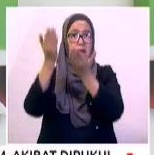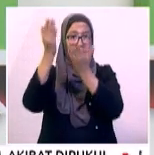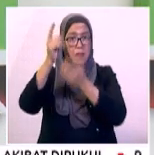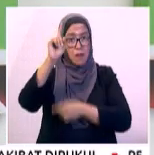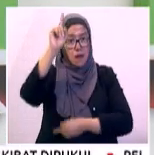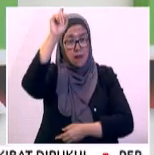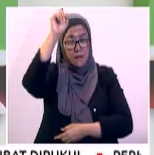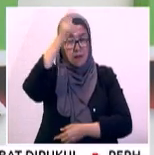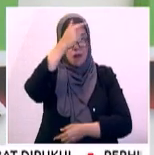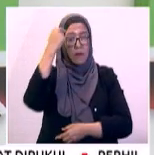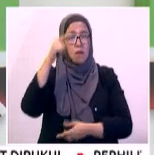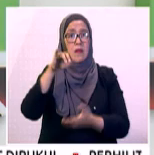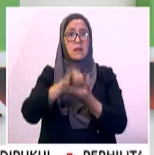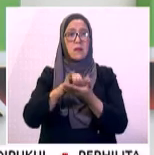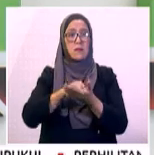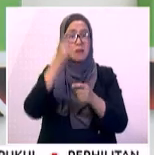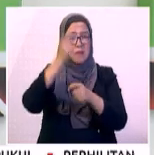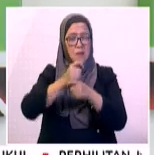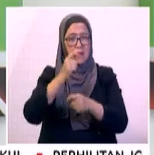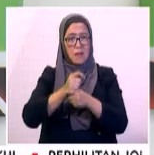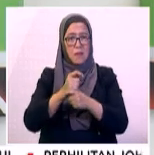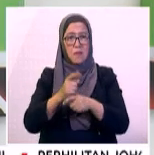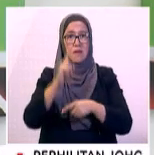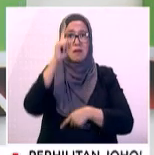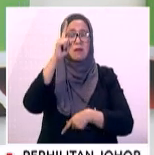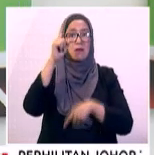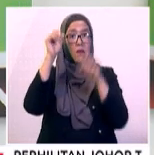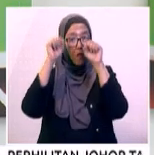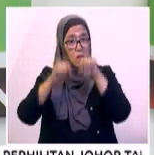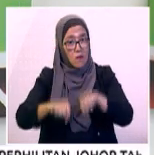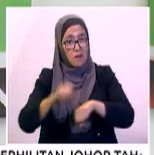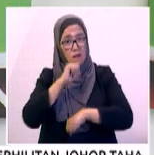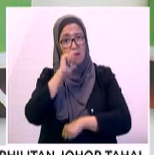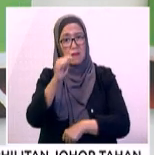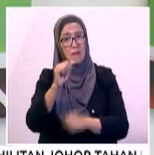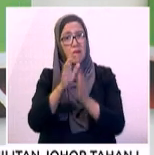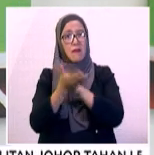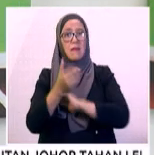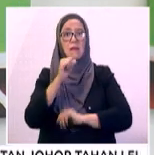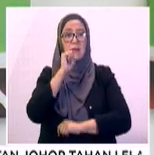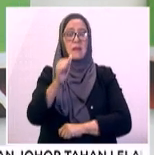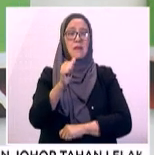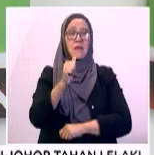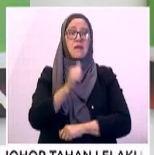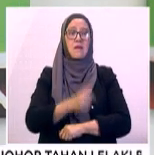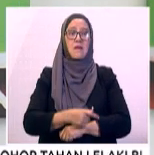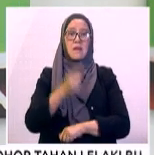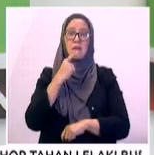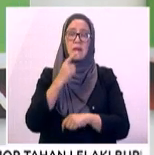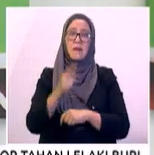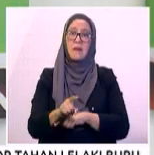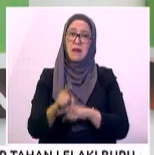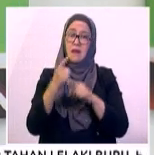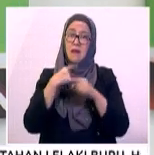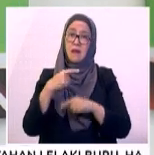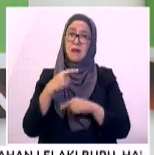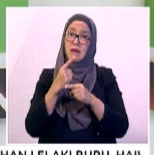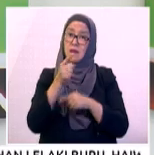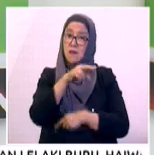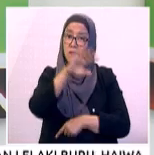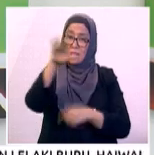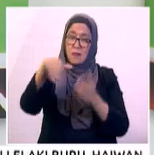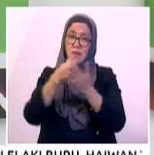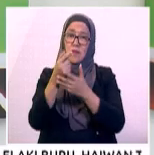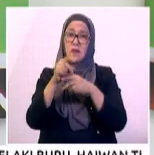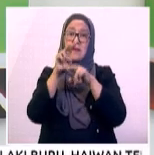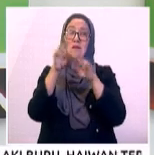boleh menentukan sama ada benda tu akan jadi atau tidak. Ya, dan buat masa sekarang, kepada anda yang sedang menonton, just doa yang baik-baik. Semoga doakan jodoh saya